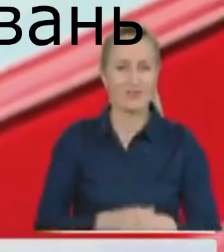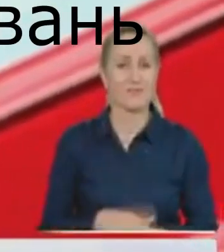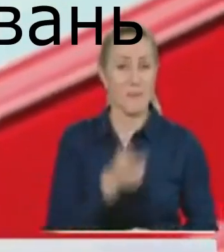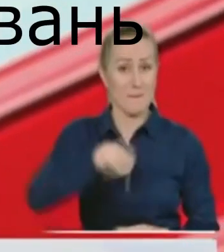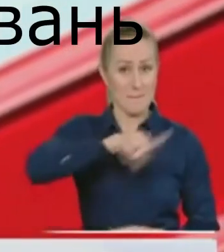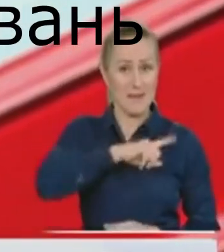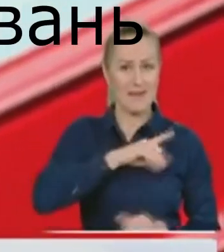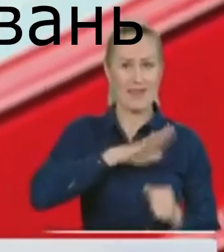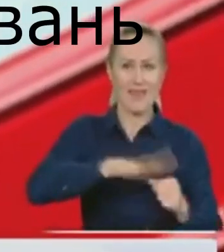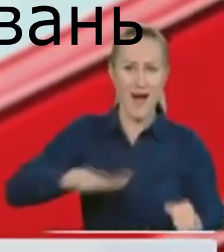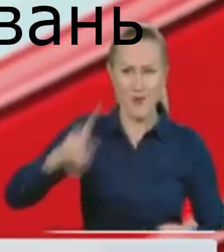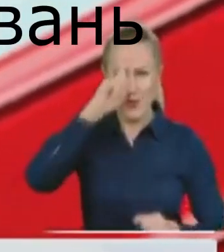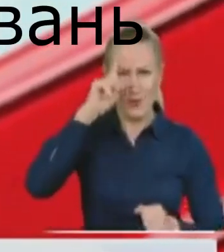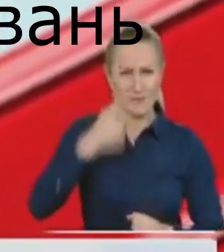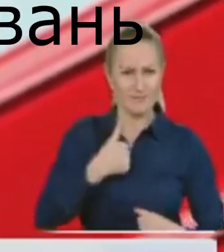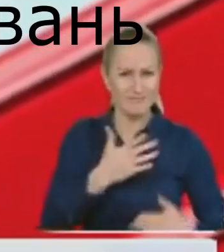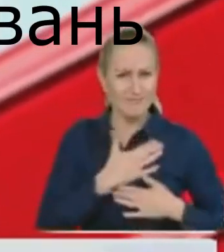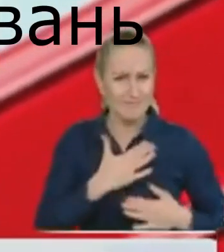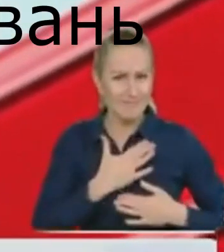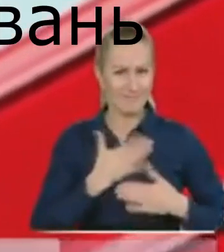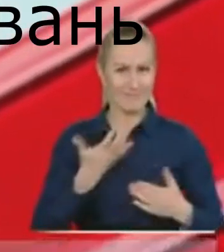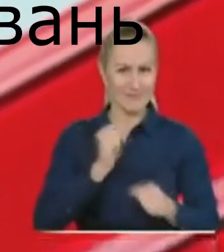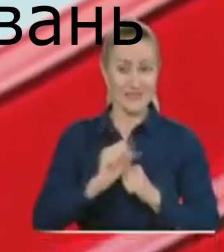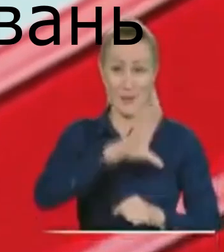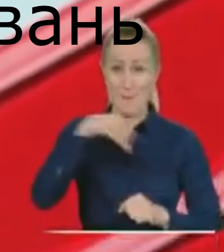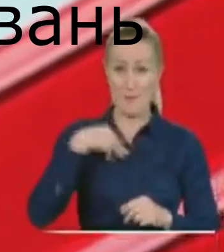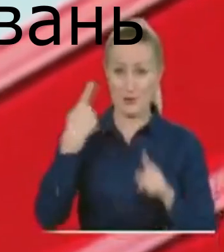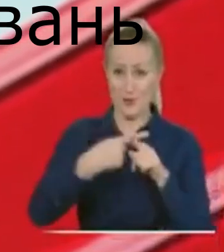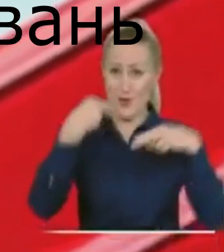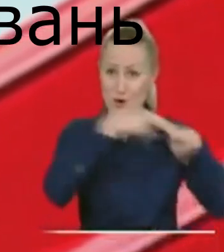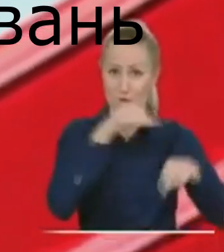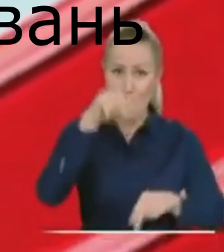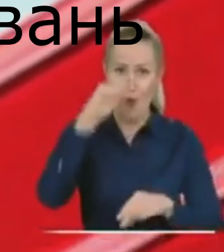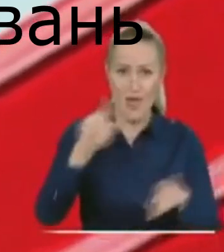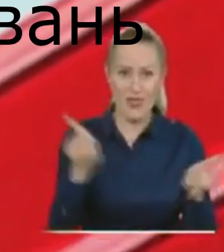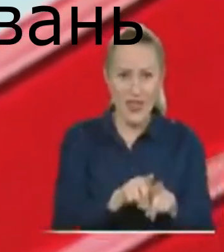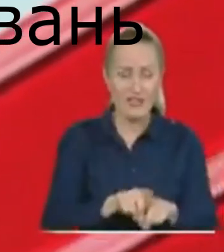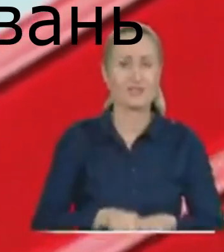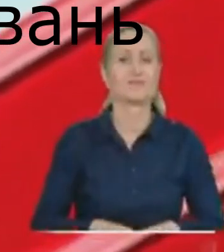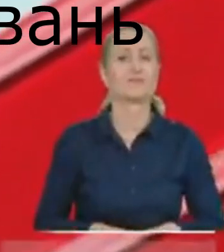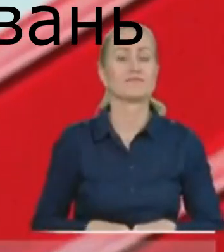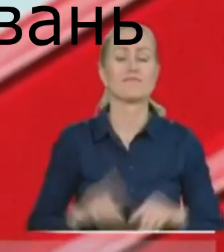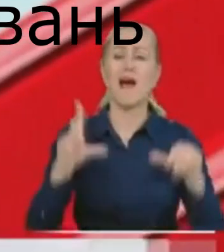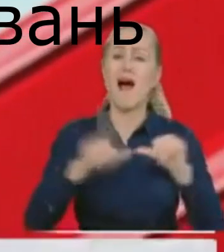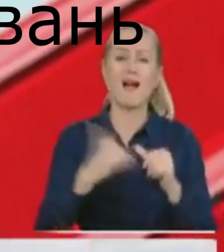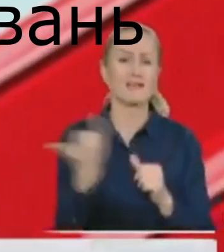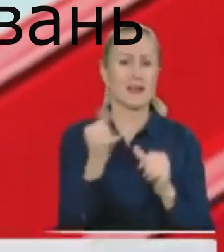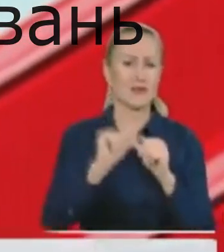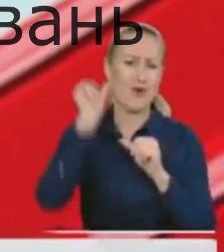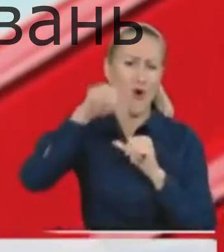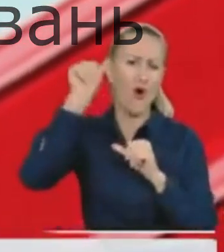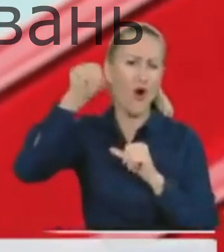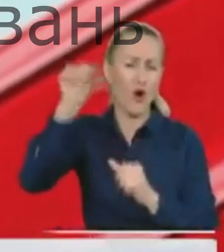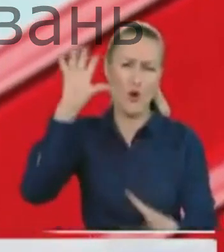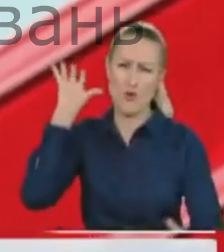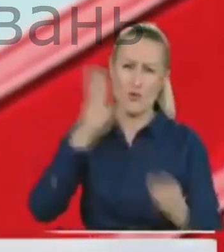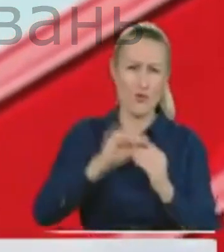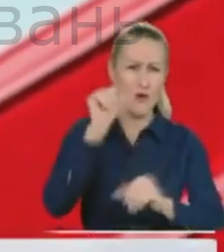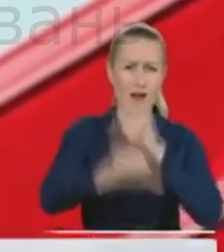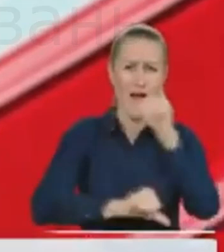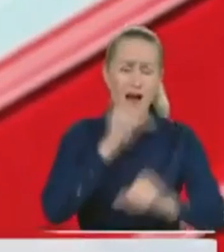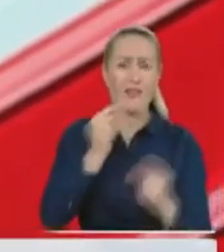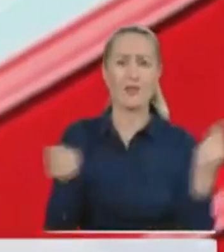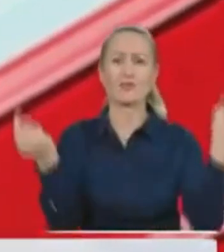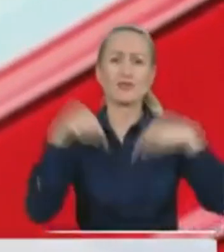передусім ми є приязним народом. Ми членом Європейського Союзу, але уже багато років приїжджає до нас дуже багато мігрантів